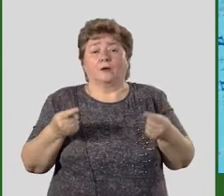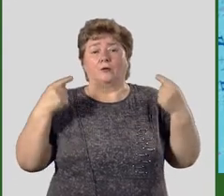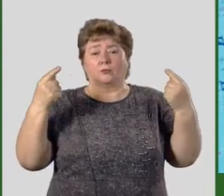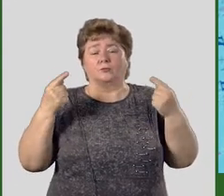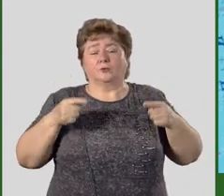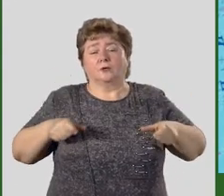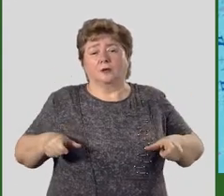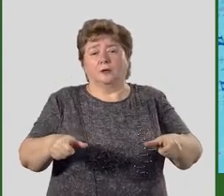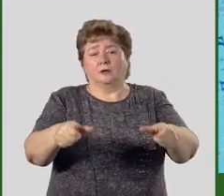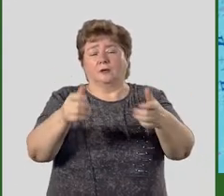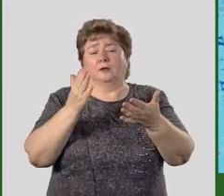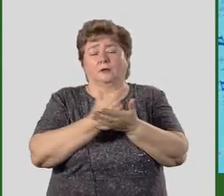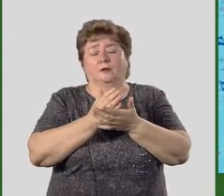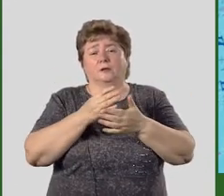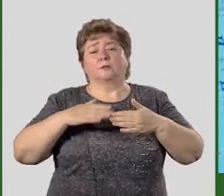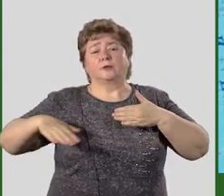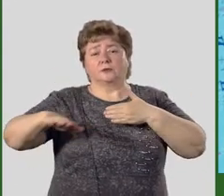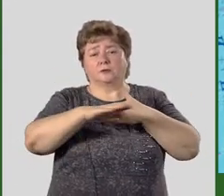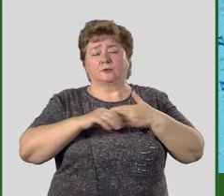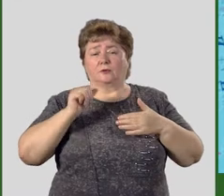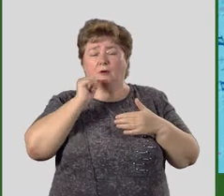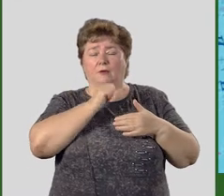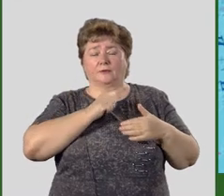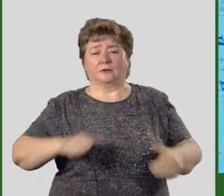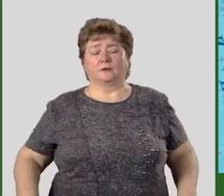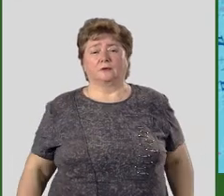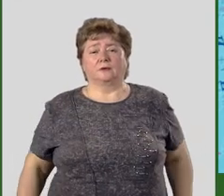крупнейшие реки протекают по территории Африки?